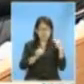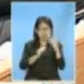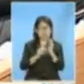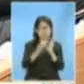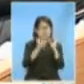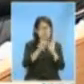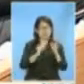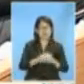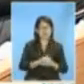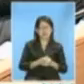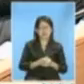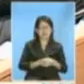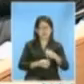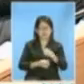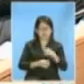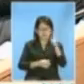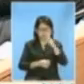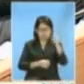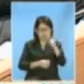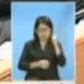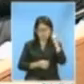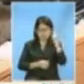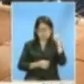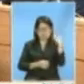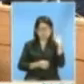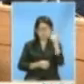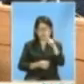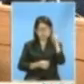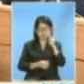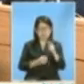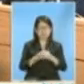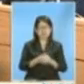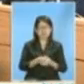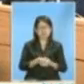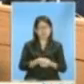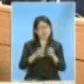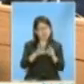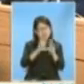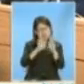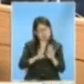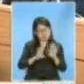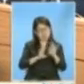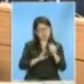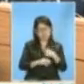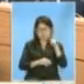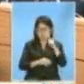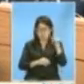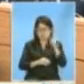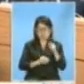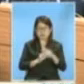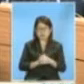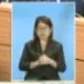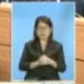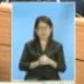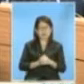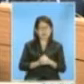ยผมก็สงสัยเหมือนกันครับท่านประธานครับว่าวิธีการอย่างนี้เนี่ยมันเ